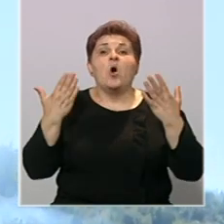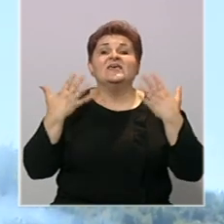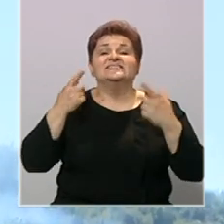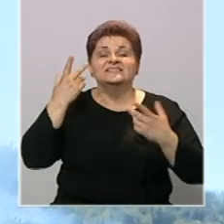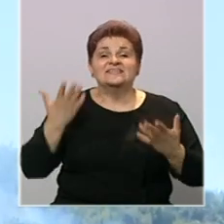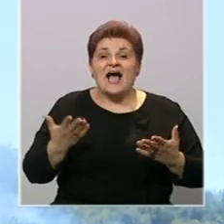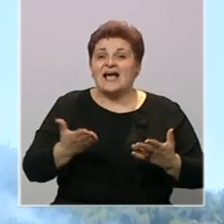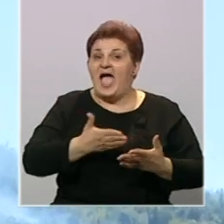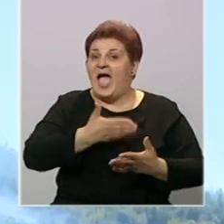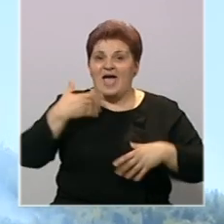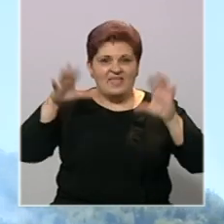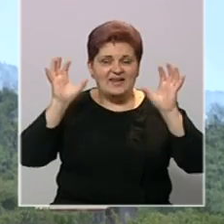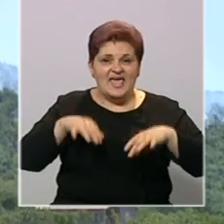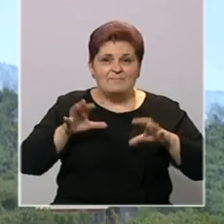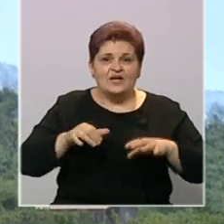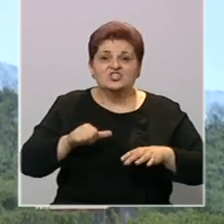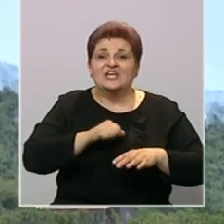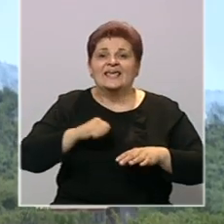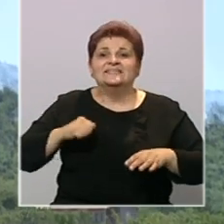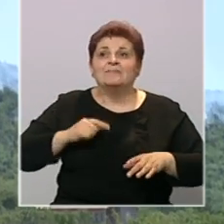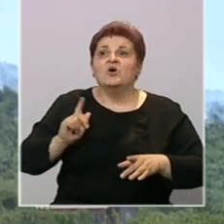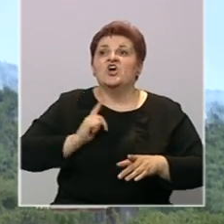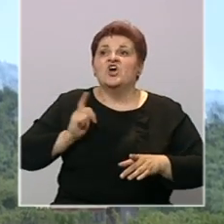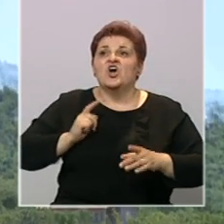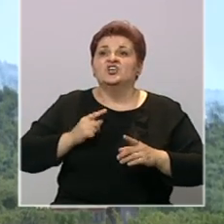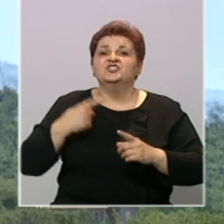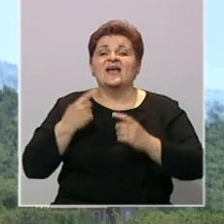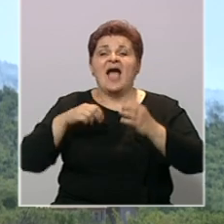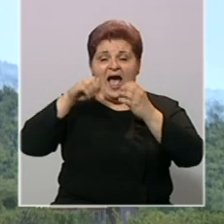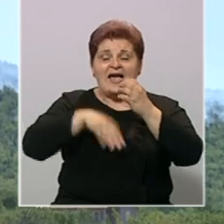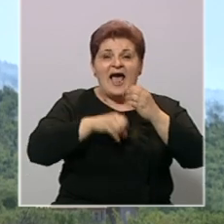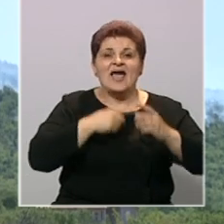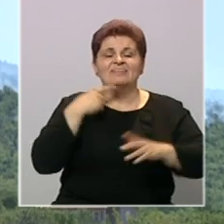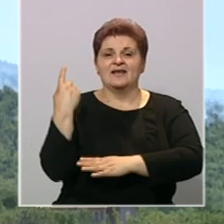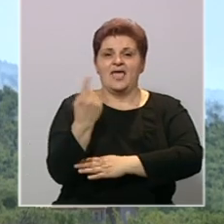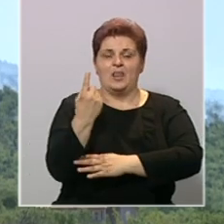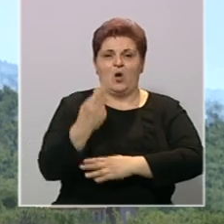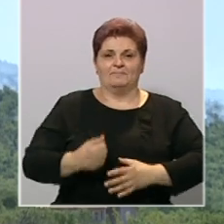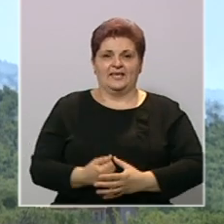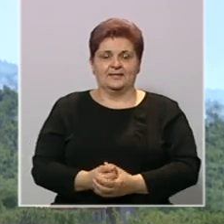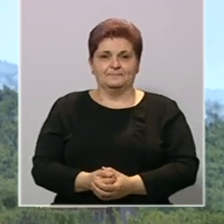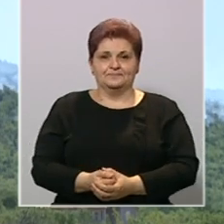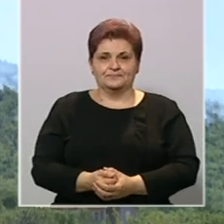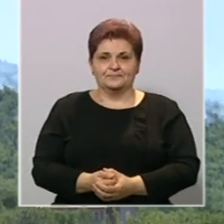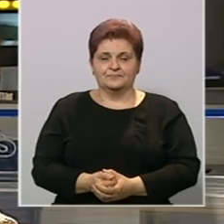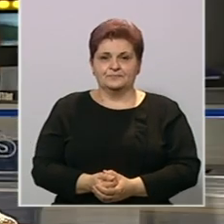s obzirom da nema kiše, isključivo u vidu kanadera i helikoptera.